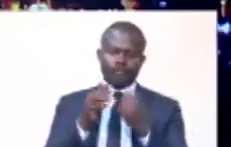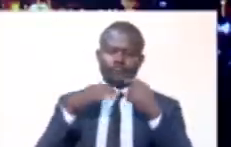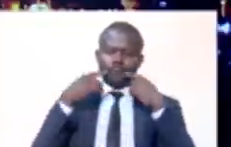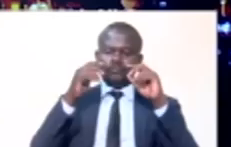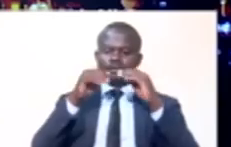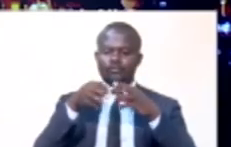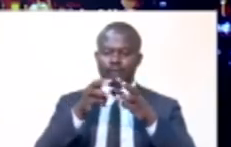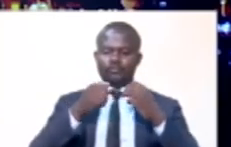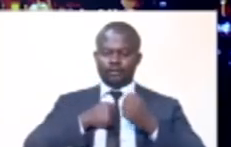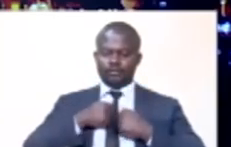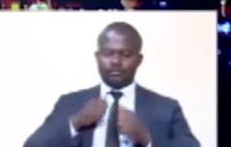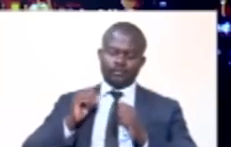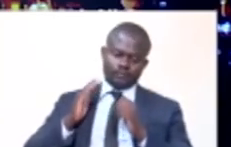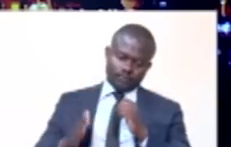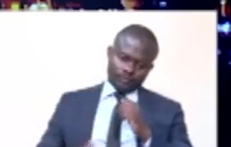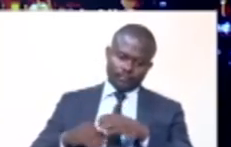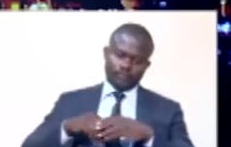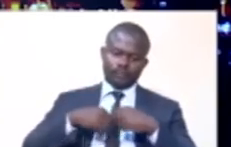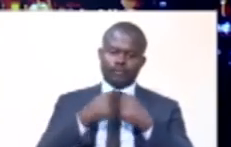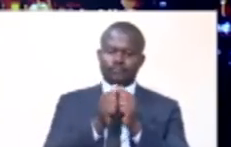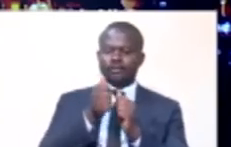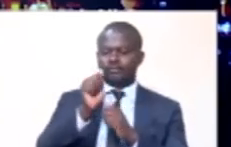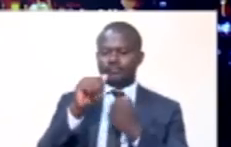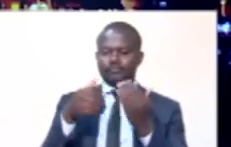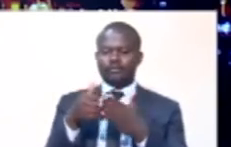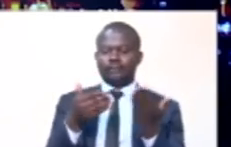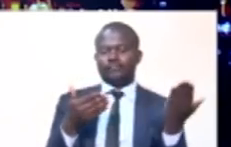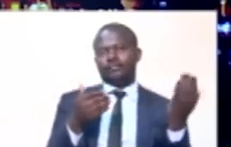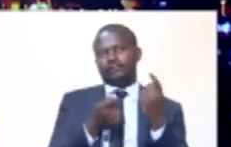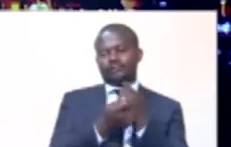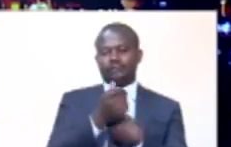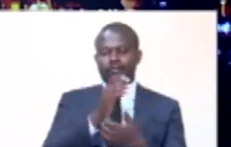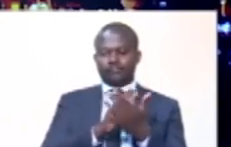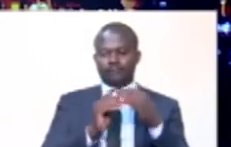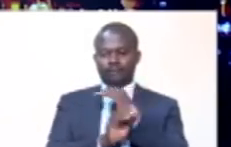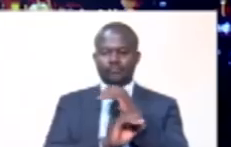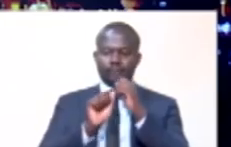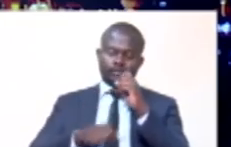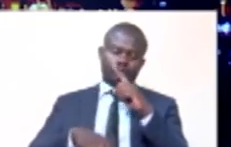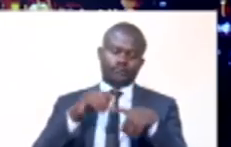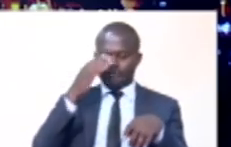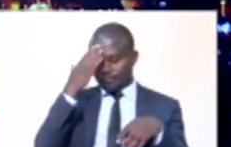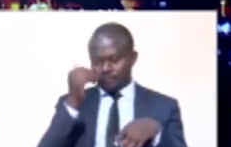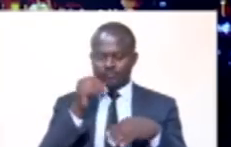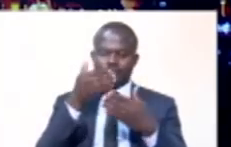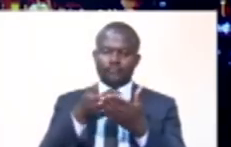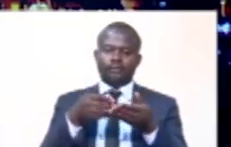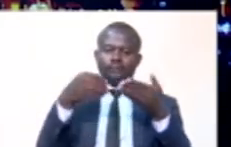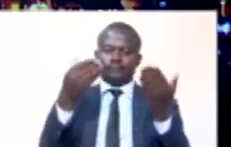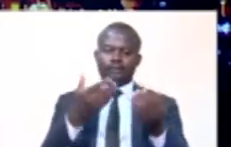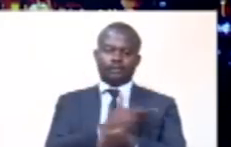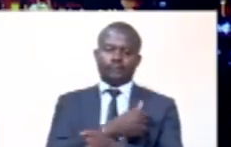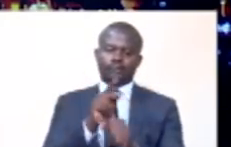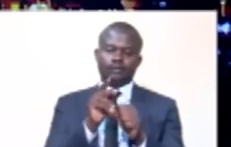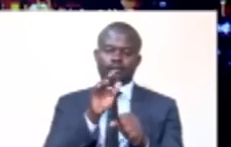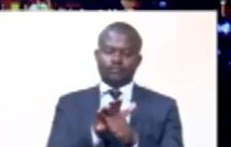uburyo u Rwanda rwitwaye mu guhangana nacyo muri uyu mwaka birugira kimwe mu bihugu bishobora kugitsinda rubikesha cyane cyane kugeza urukingo kuri